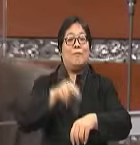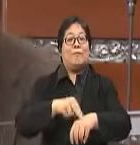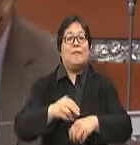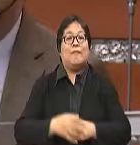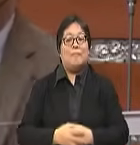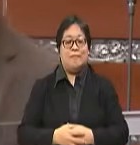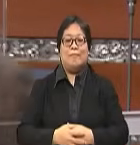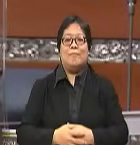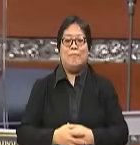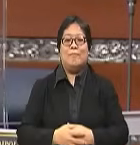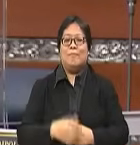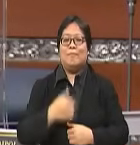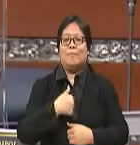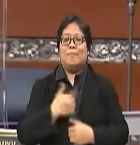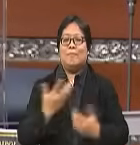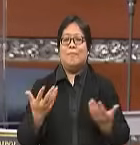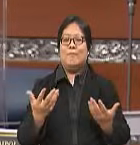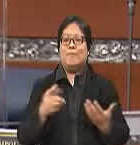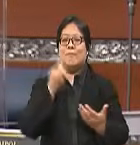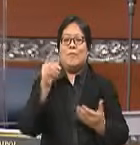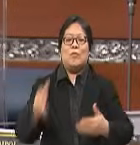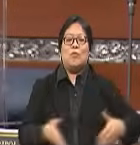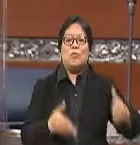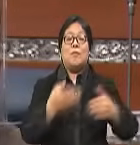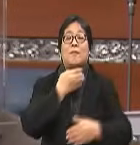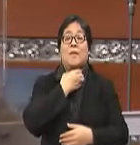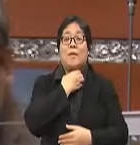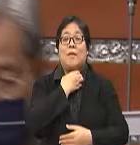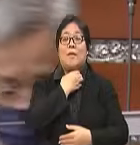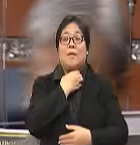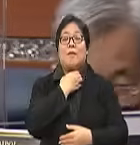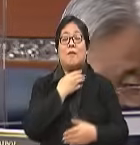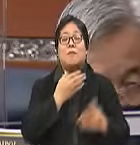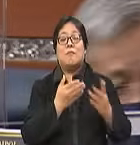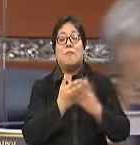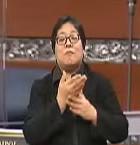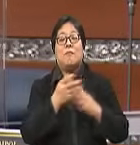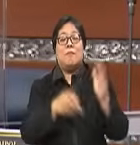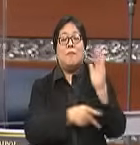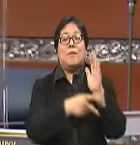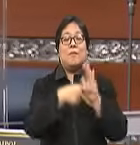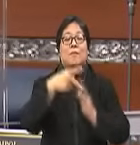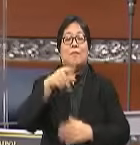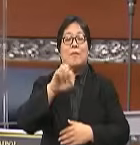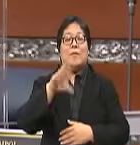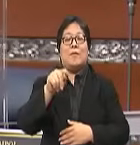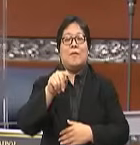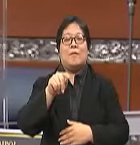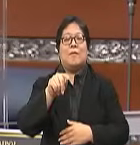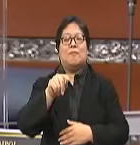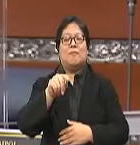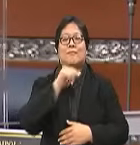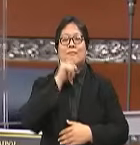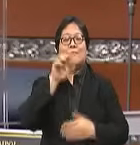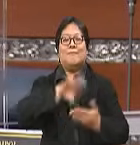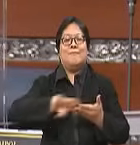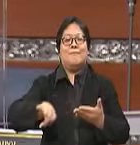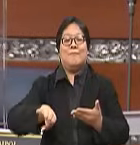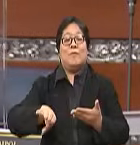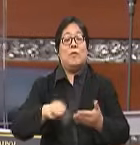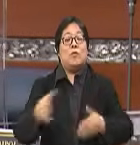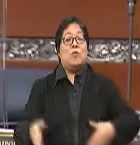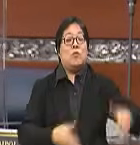eh Saya ingin sebuah Sungai perak juga yang melalui kawasan Nepal m4rried tidak terkecuali di Badoo